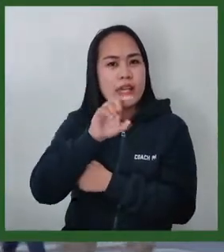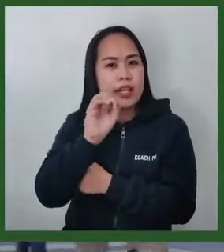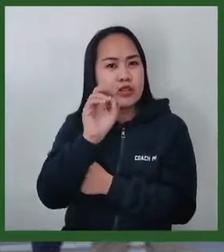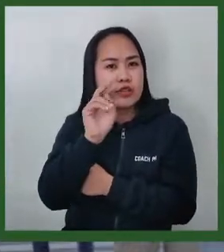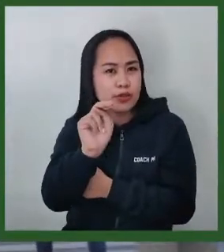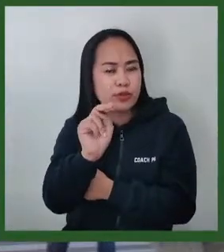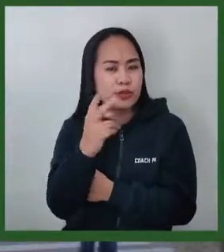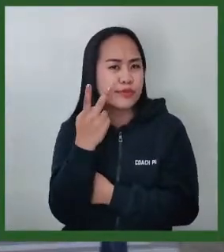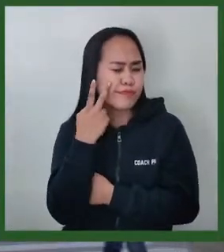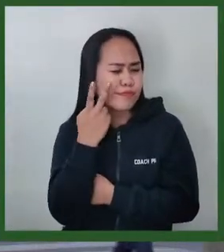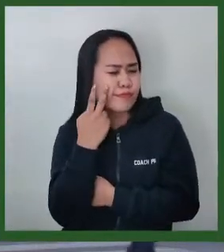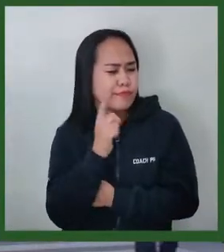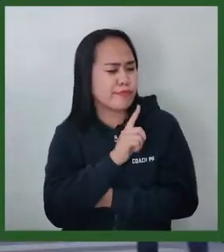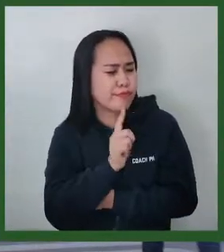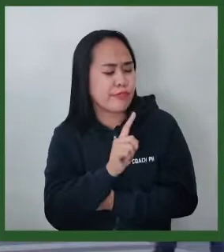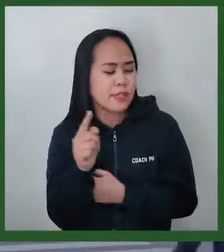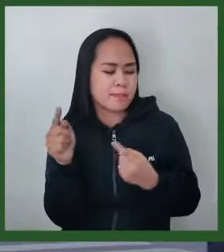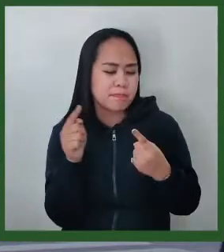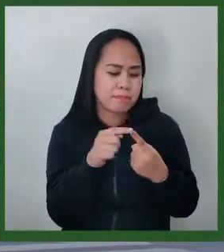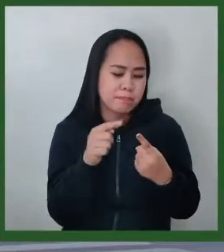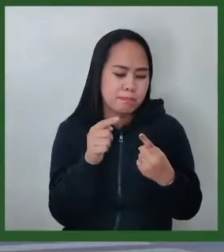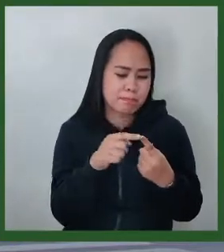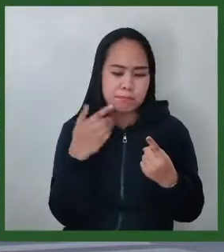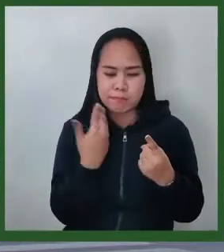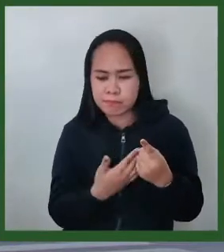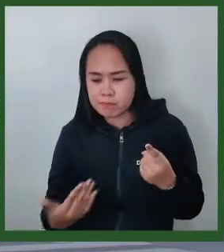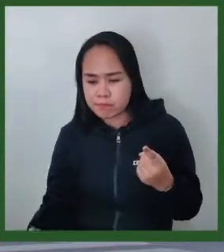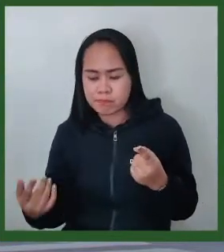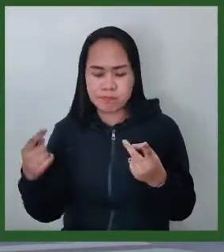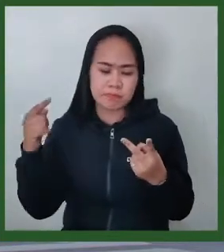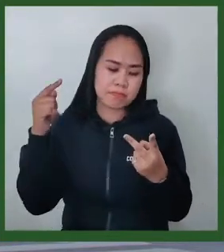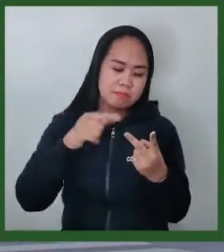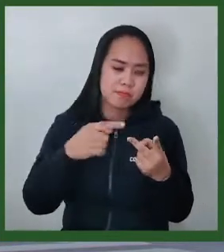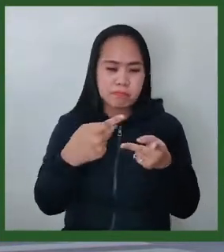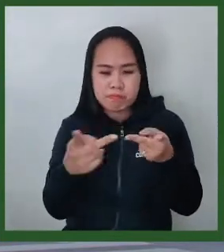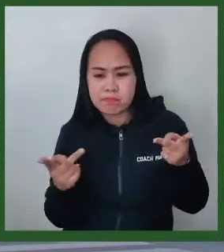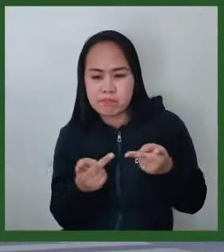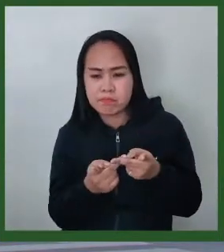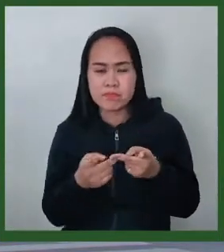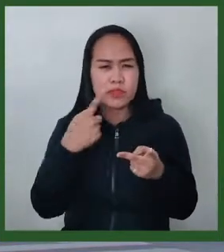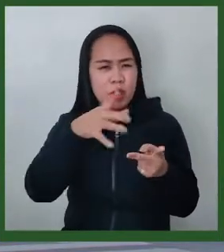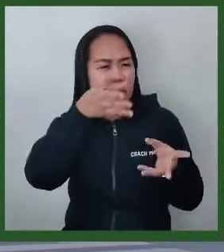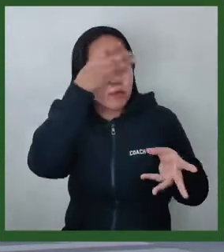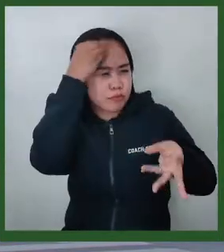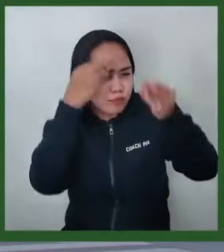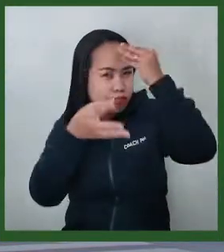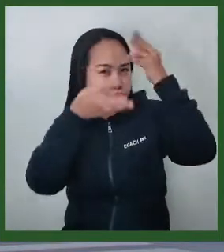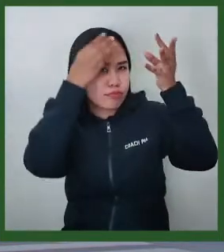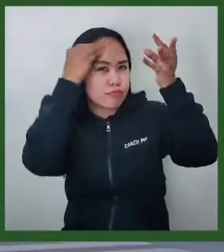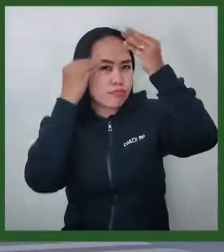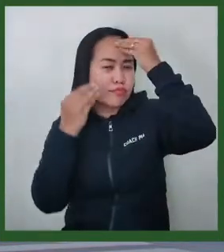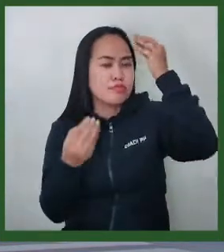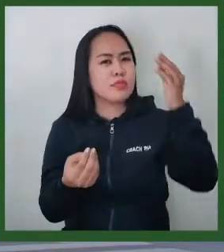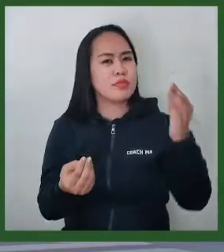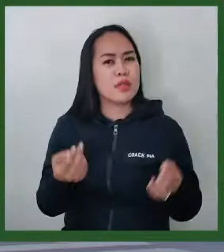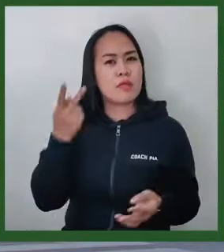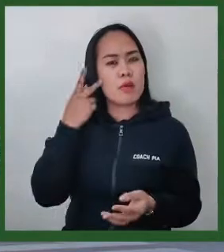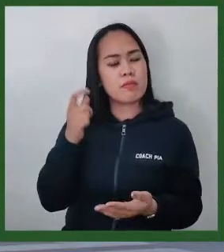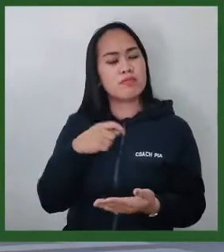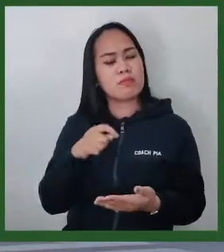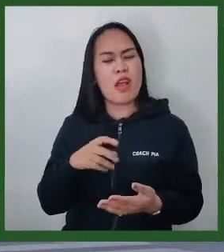pasilidad, ang ating mga kagamitan para po kanilang maibaon itong knowledge na nag-gain nila at